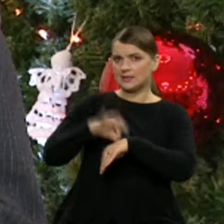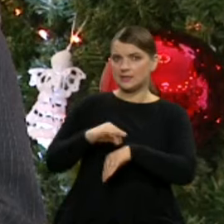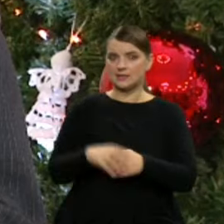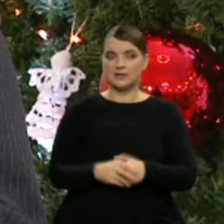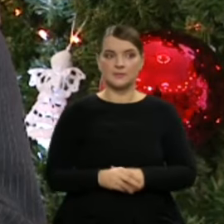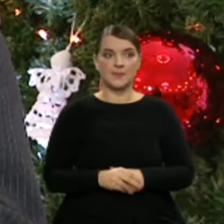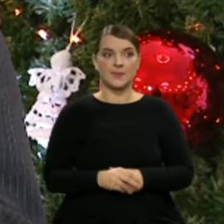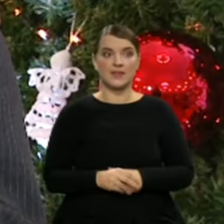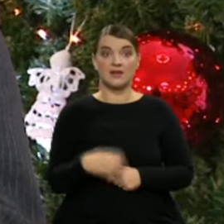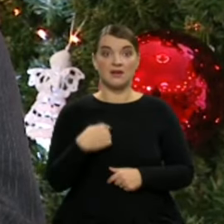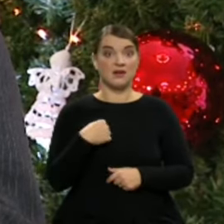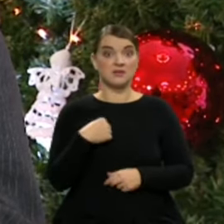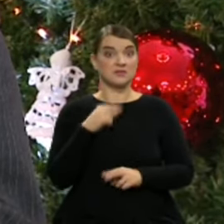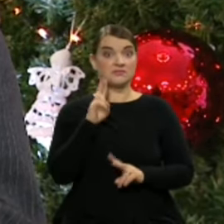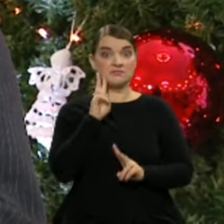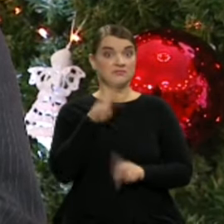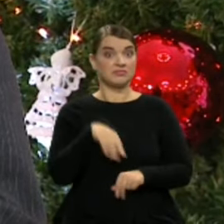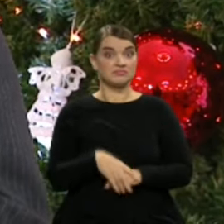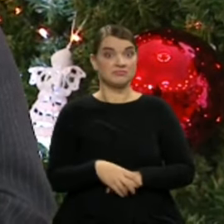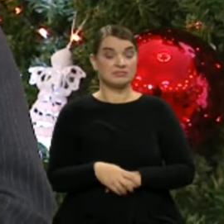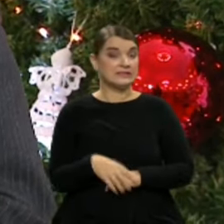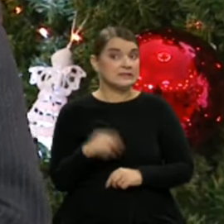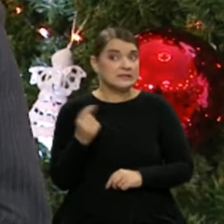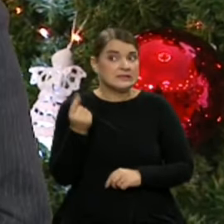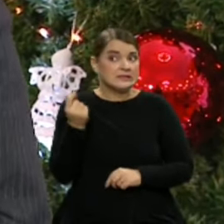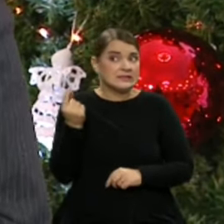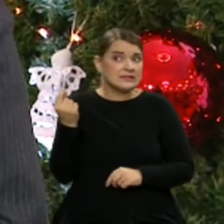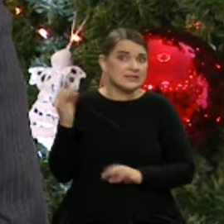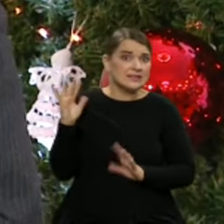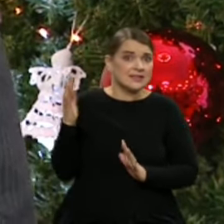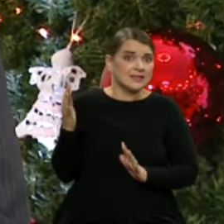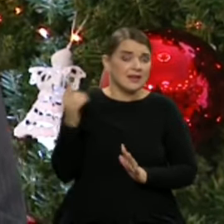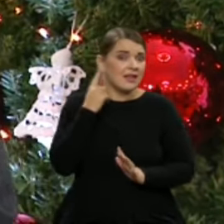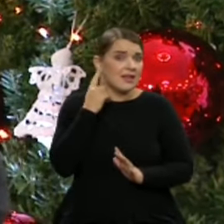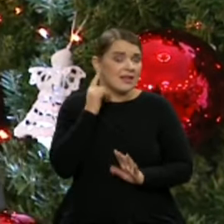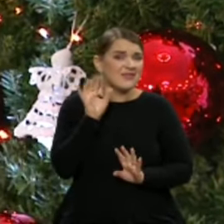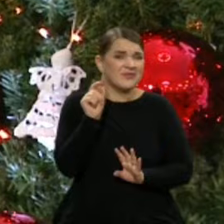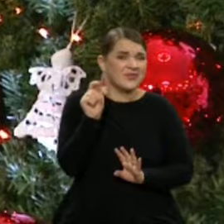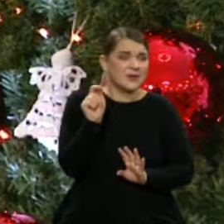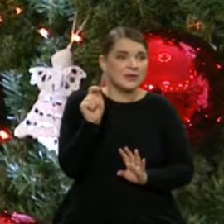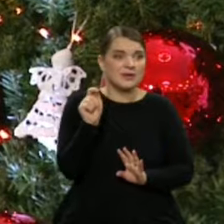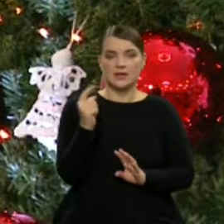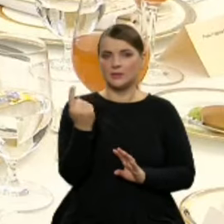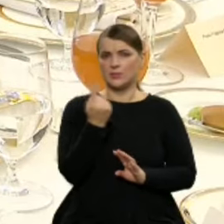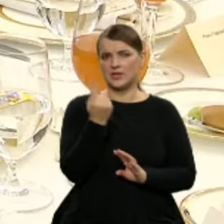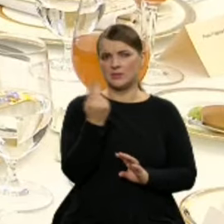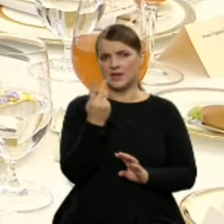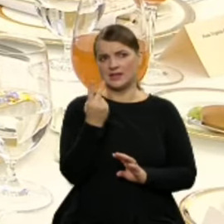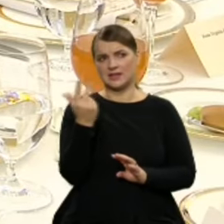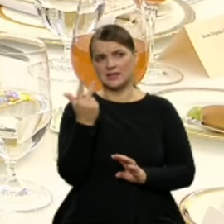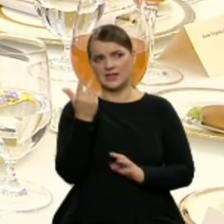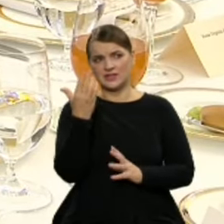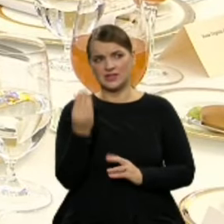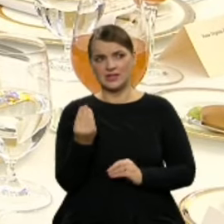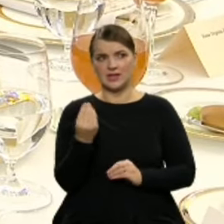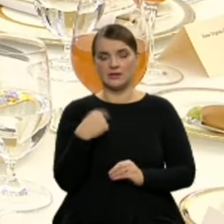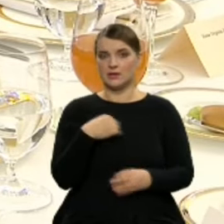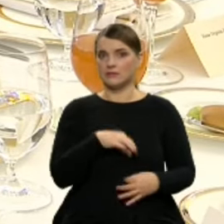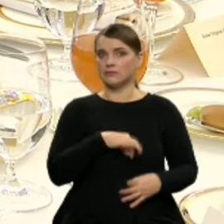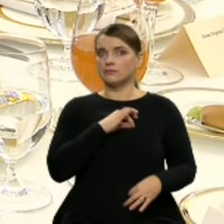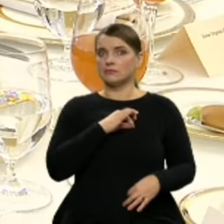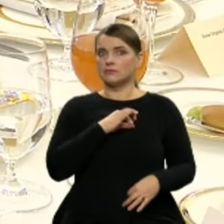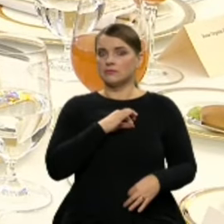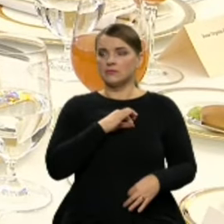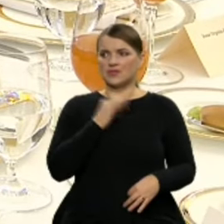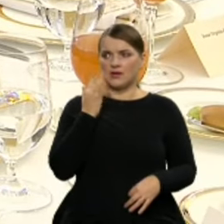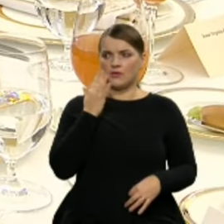Aš žinojau tik iš nuogirdų. Pirmosiomis dienomis mane tai labai gąsdino ir slėgė klausimas,